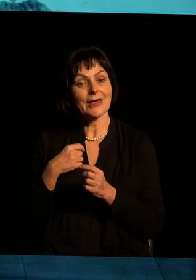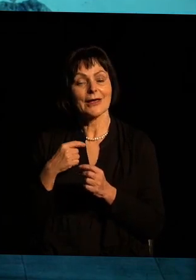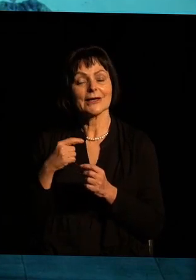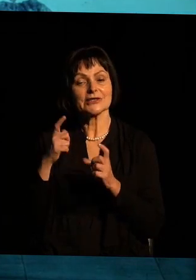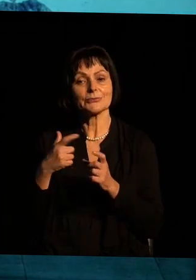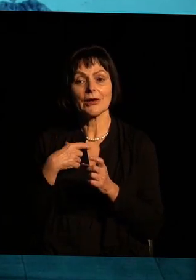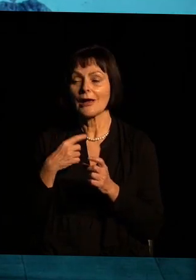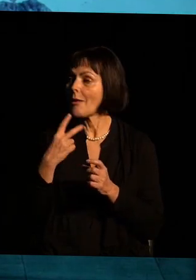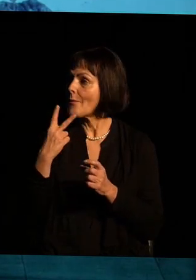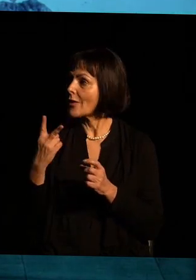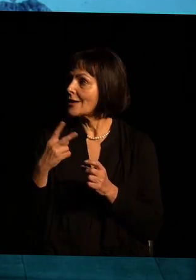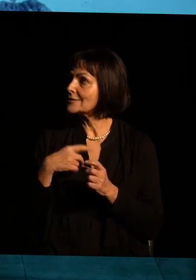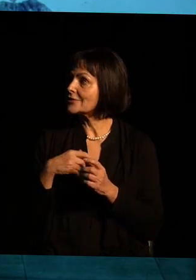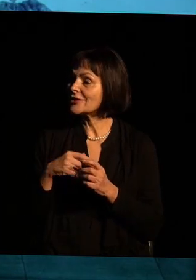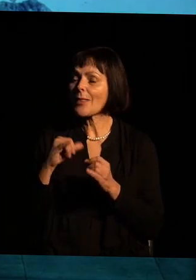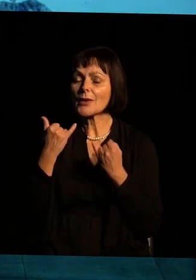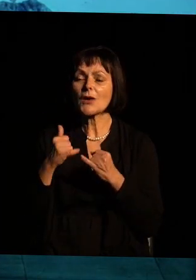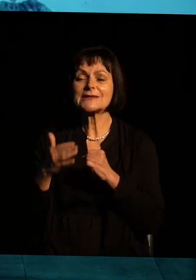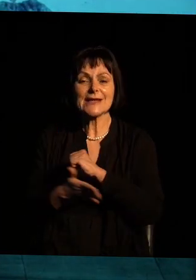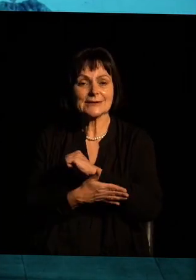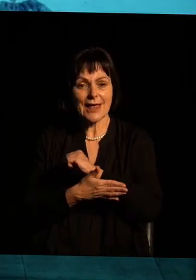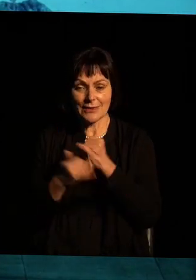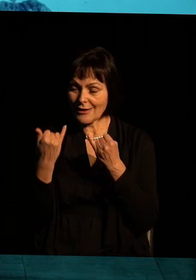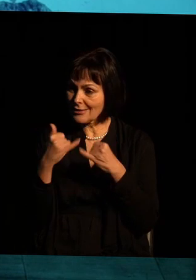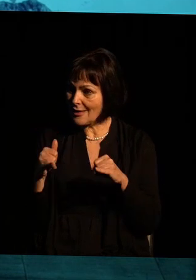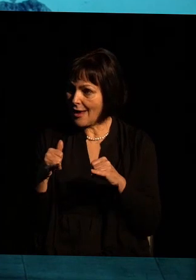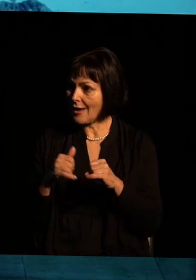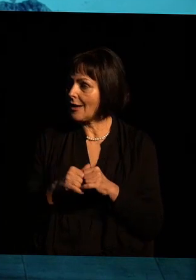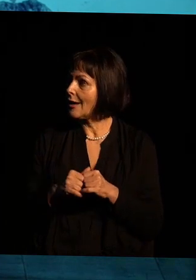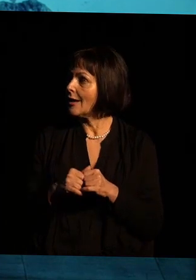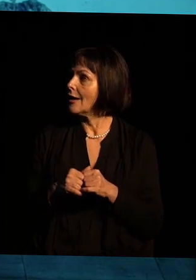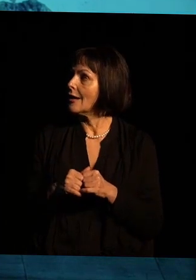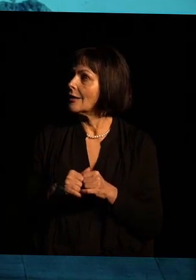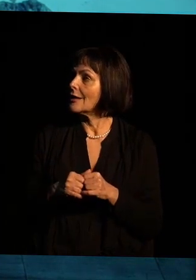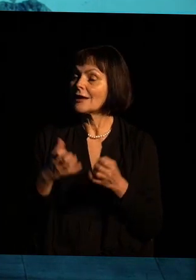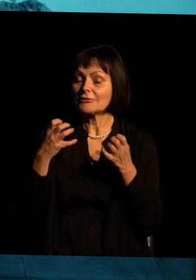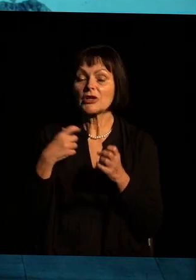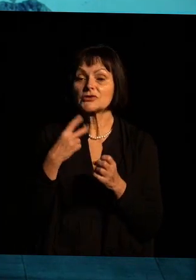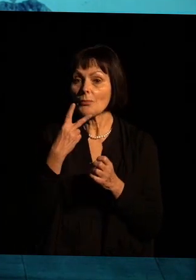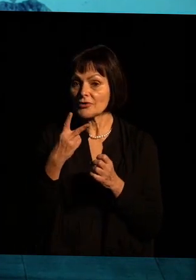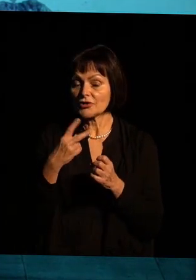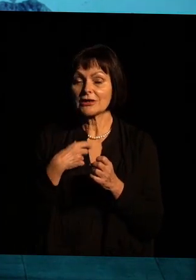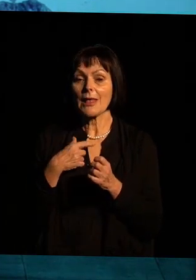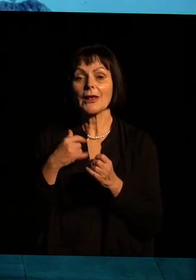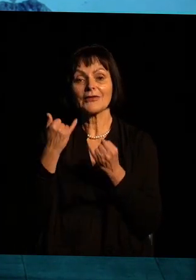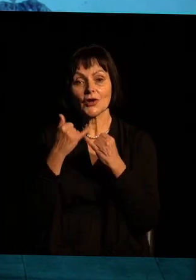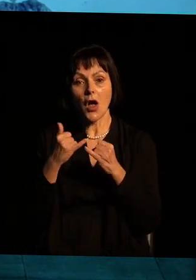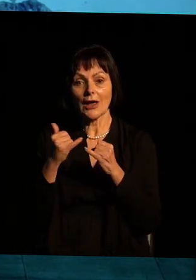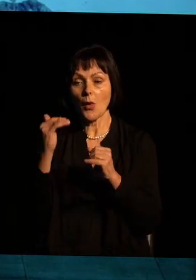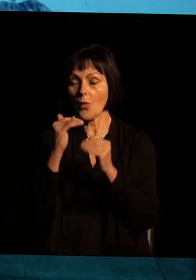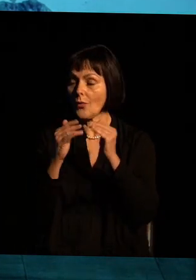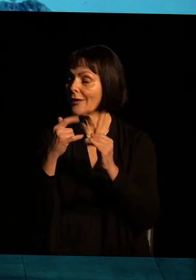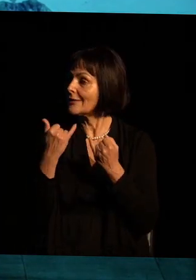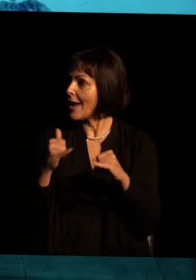postanowiliśmy złamać taką konwencję zazwyczaj chronologiczną tych prelekcji, tylko zobaczycie Państwo, że jest to ułożone inaczej. No